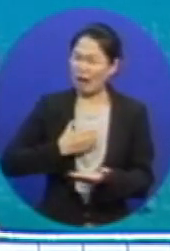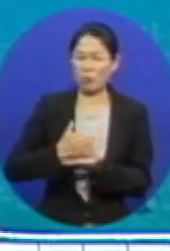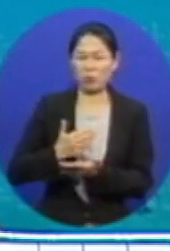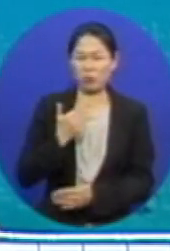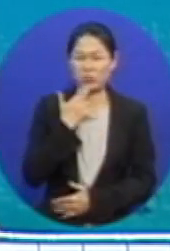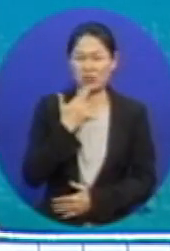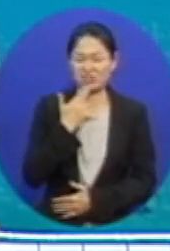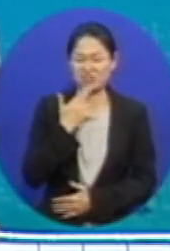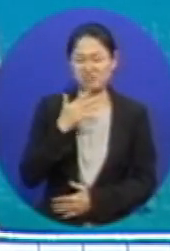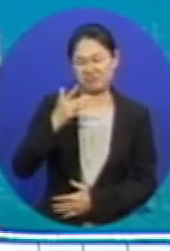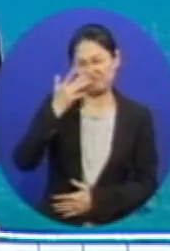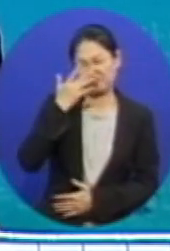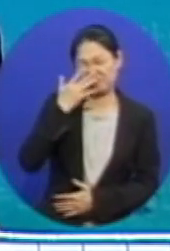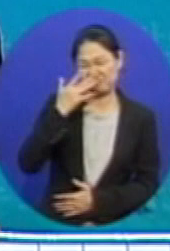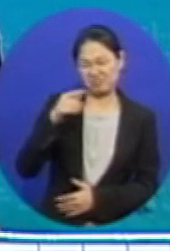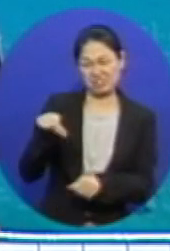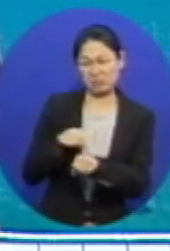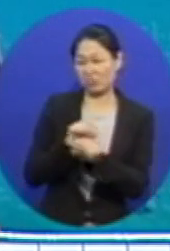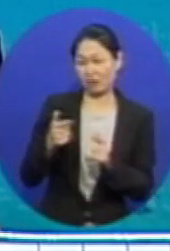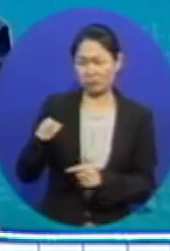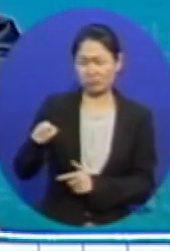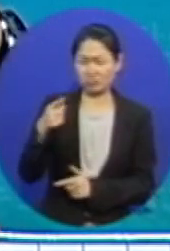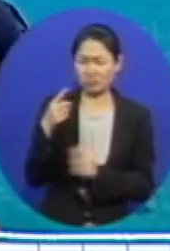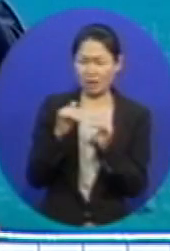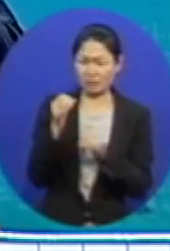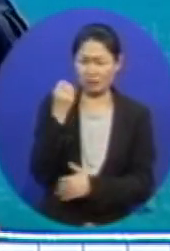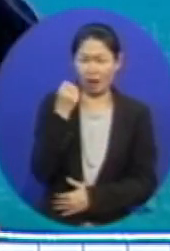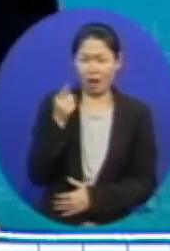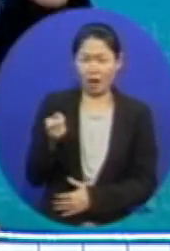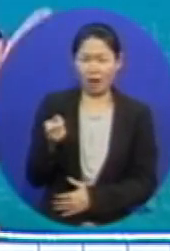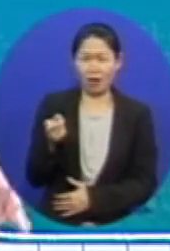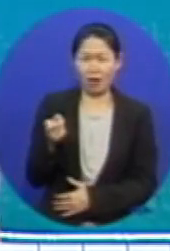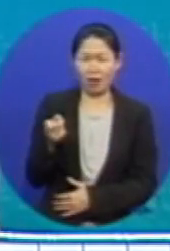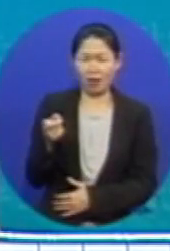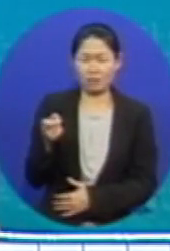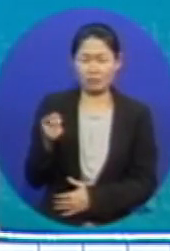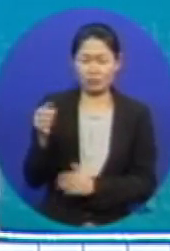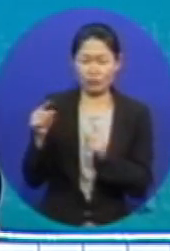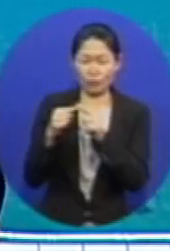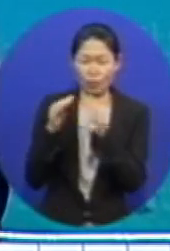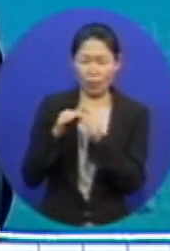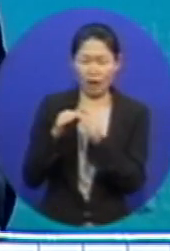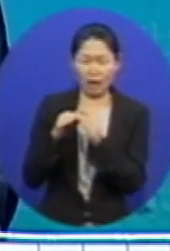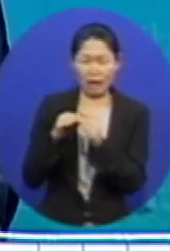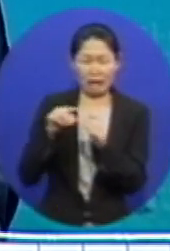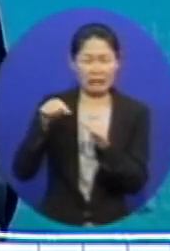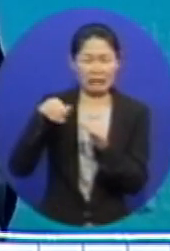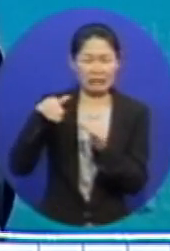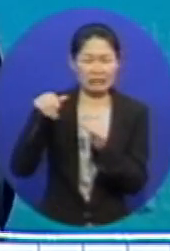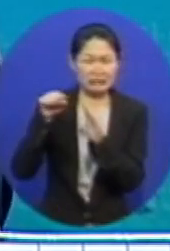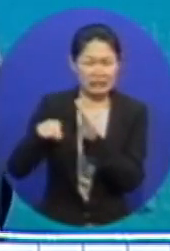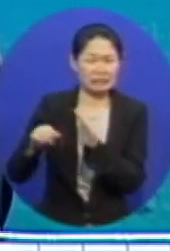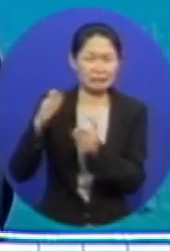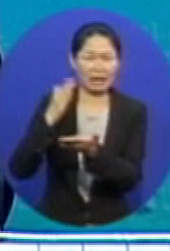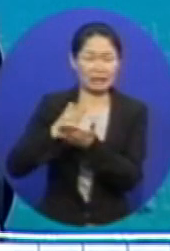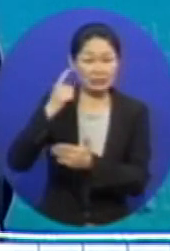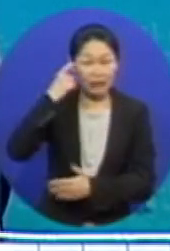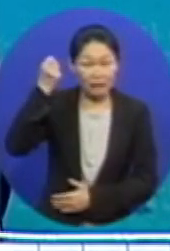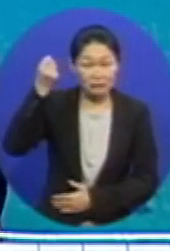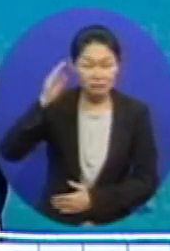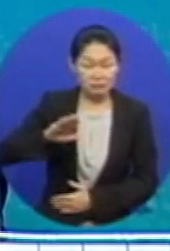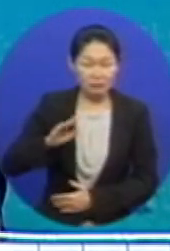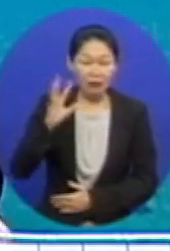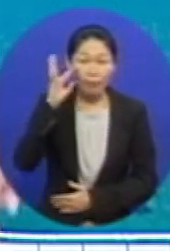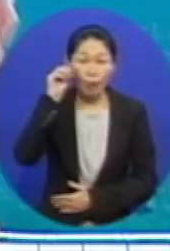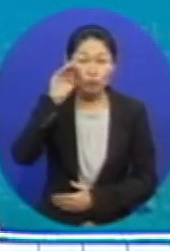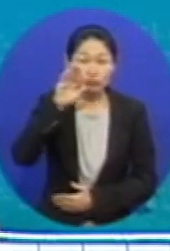아니네 오히려 이 이상한 의 사람들이 그리고 다시는 교회를 안 나오 기록 생각을 하고 있는데 며칠